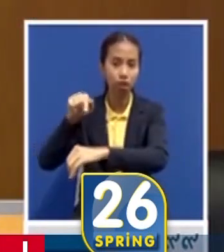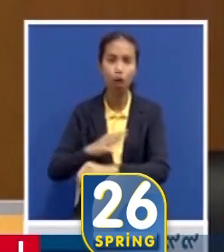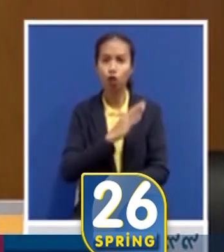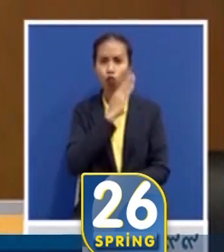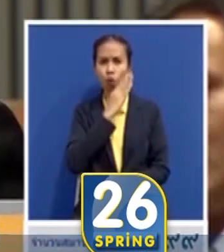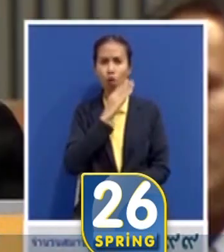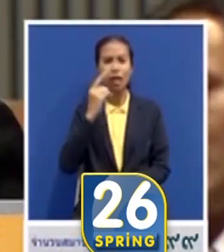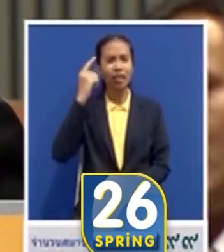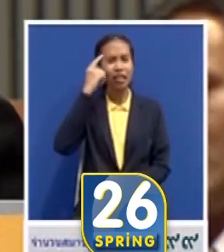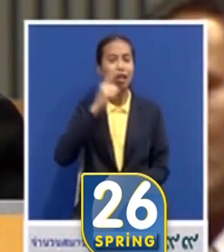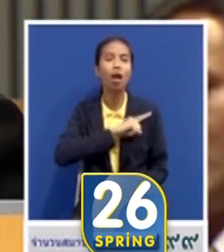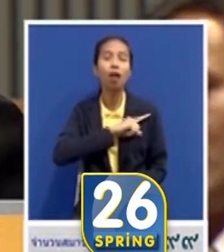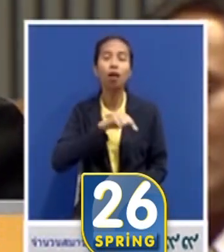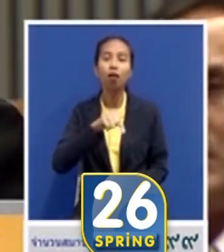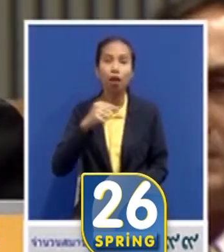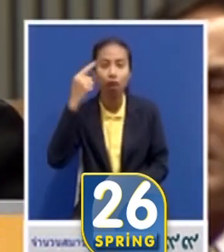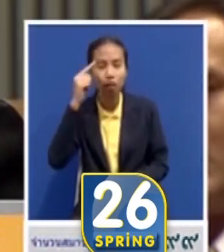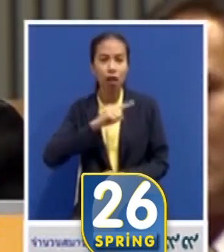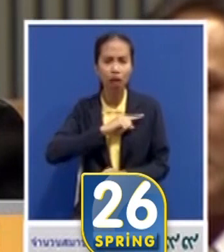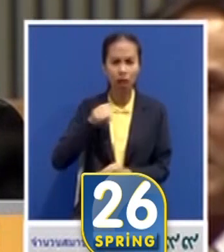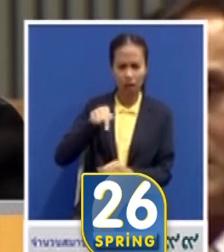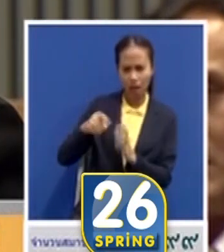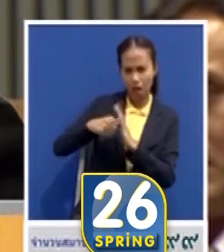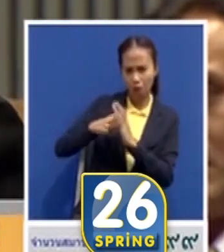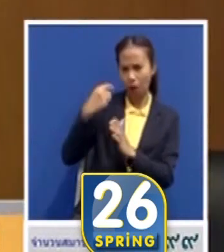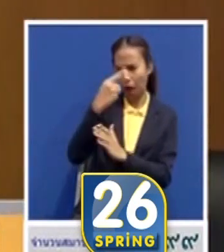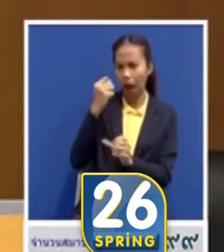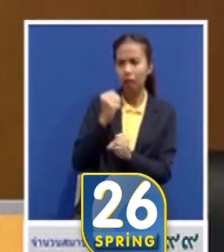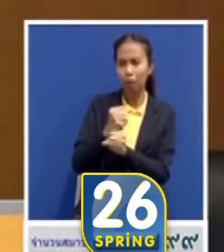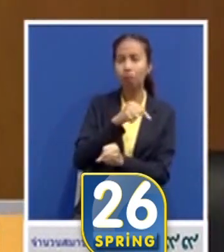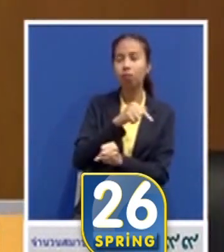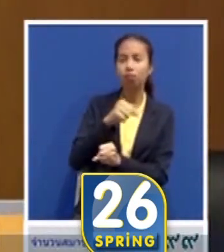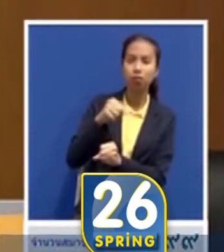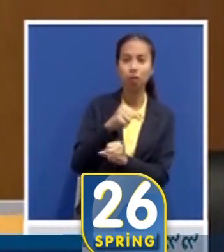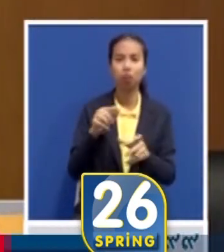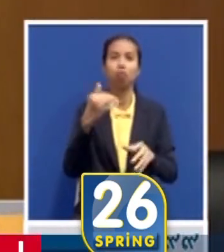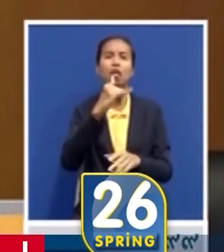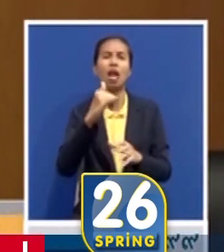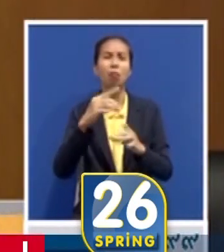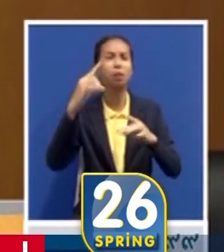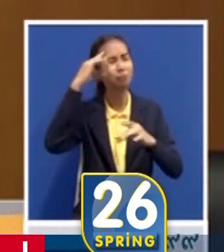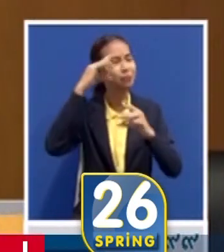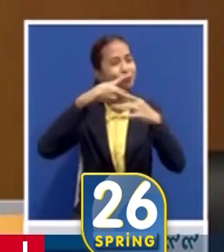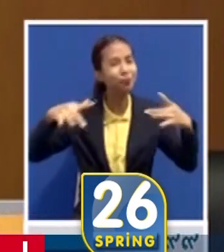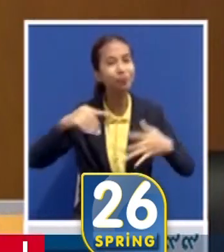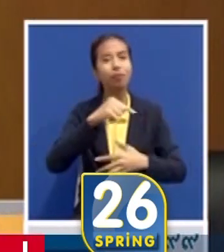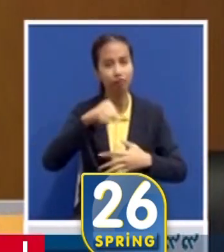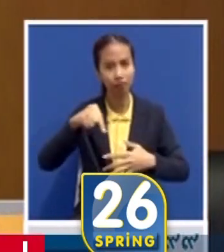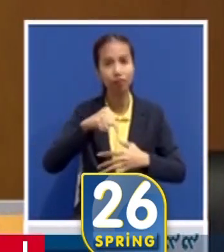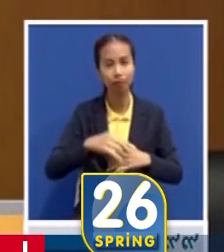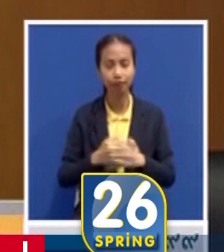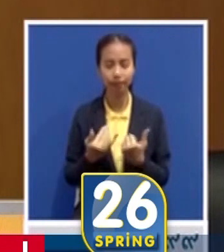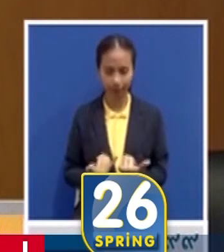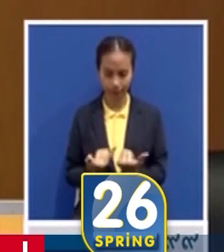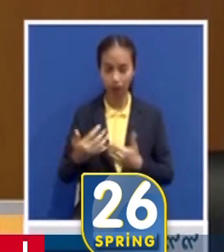ตัดสินใจตัดสินตัวเองว่าเหตุที่การเกิดขึ้นนั้นเป็นฝ่ายใดทำแล้วอาจจะทำให้ไขว้เขวได้ส่วนเรื่องของพี่น้อง